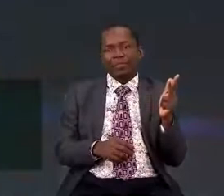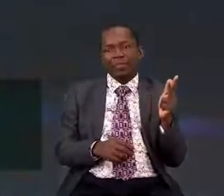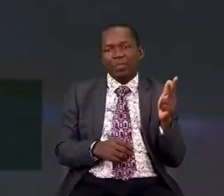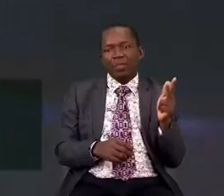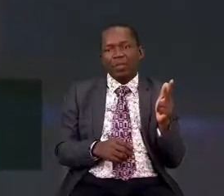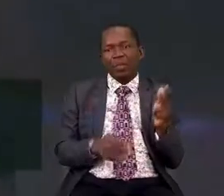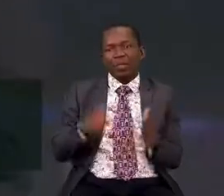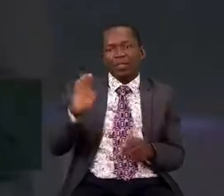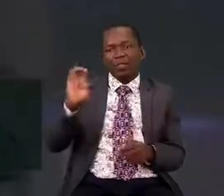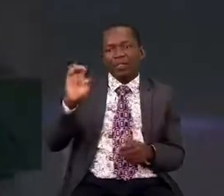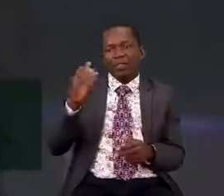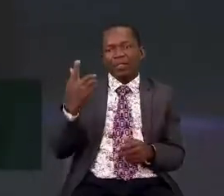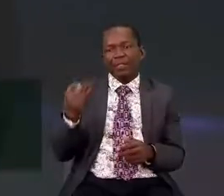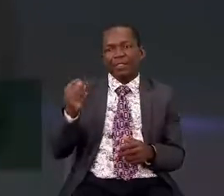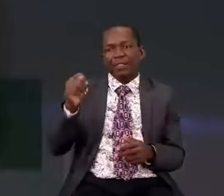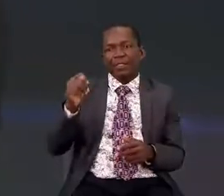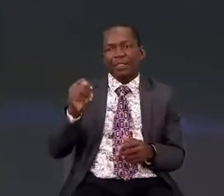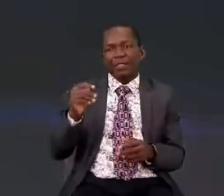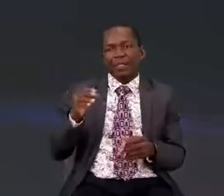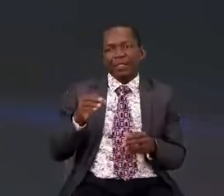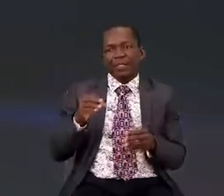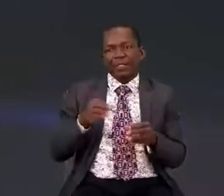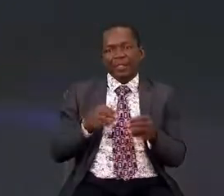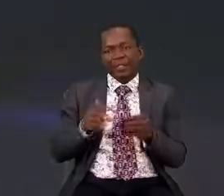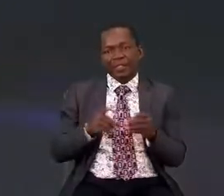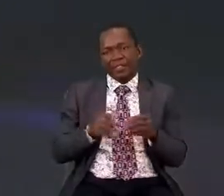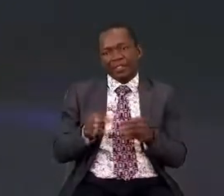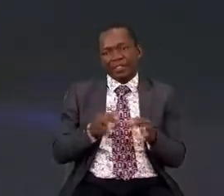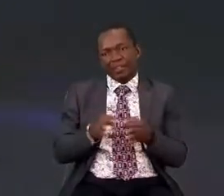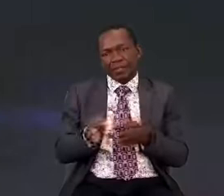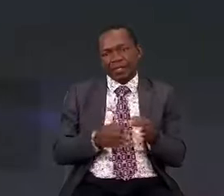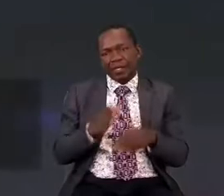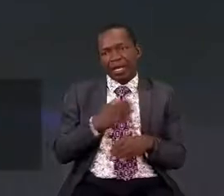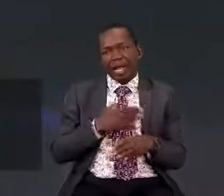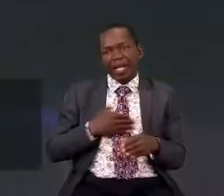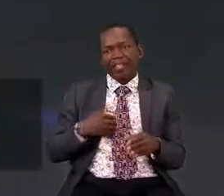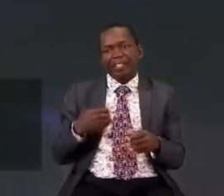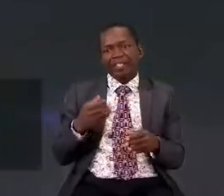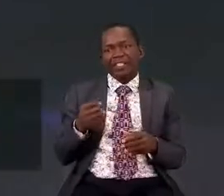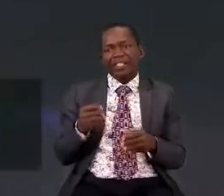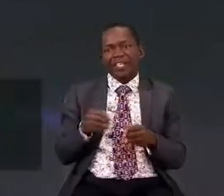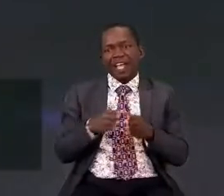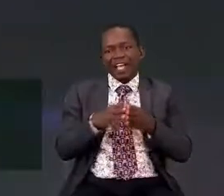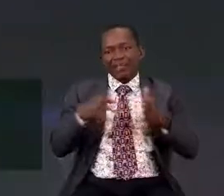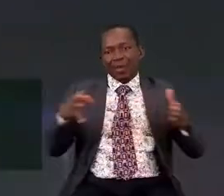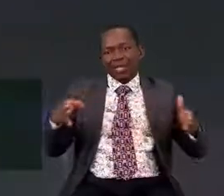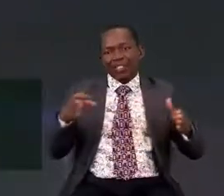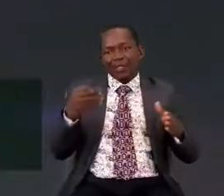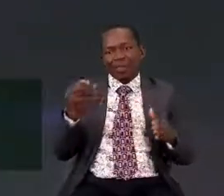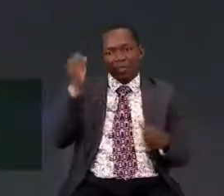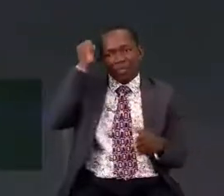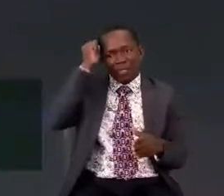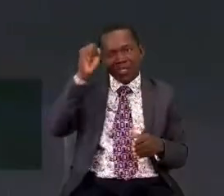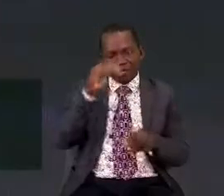son ministère. Voyons le premier élément, le départ et la promotion de